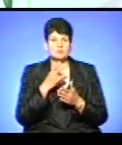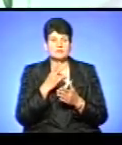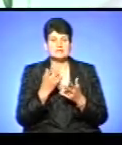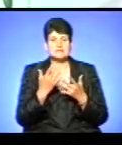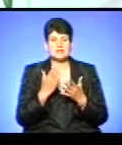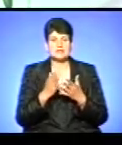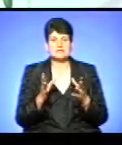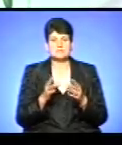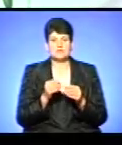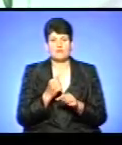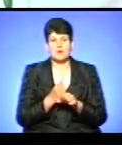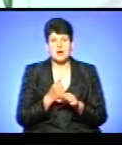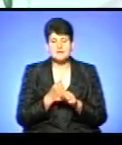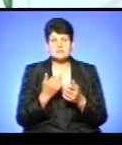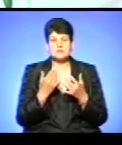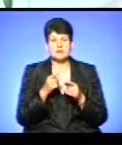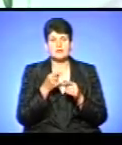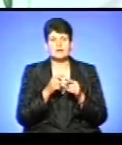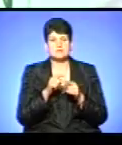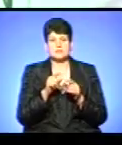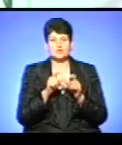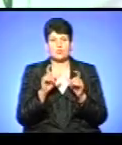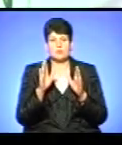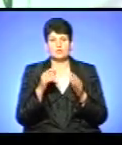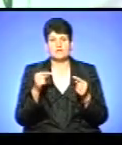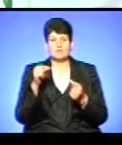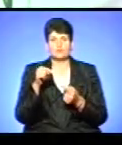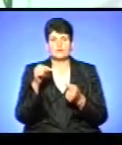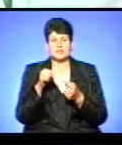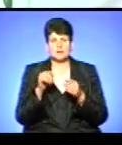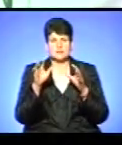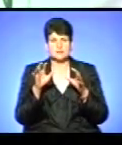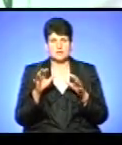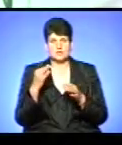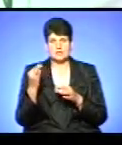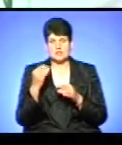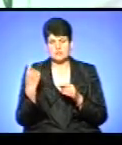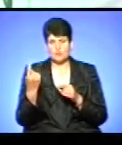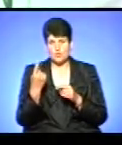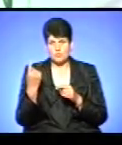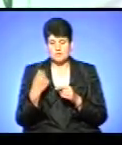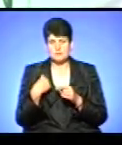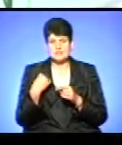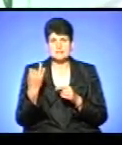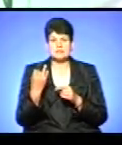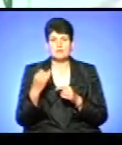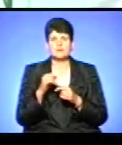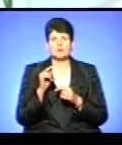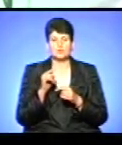є співпраця, наскільки ця школа буде відповідати статусу інтересів області, тому що ми все-таки зацікавлені,